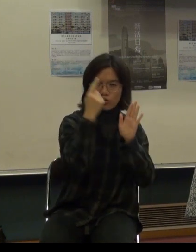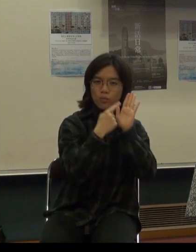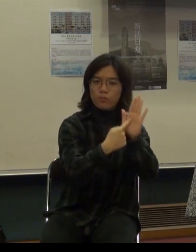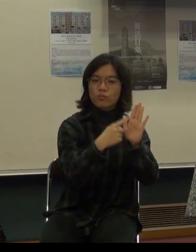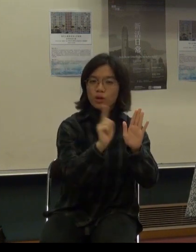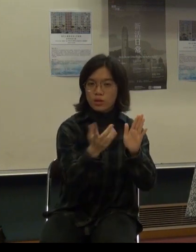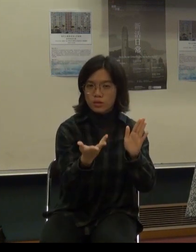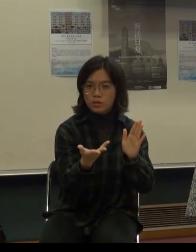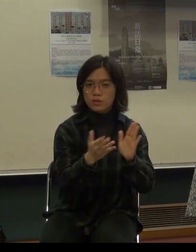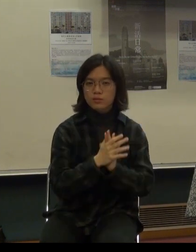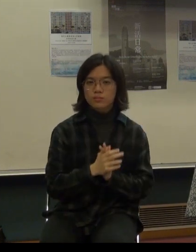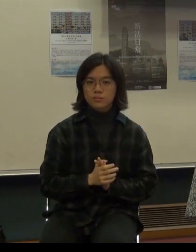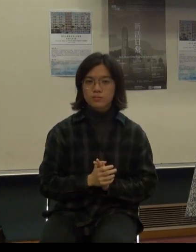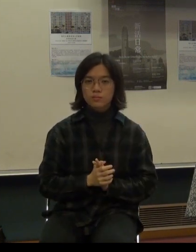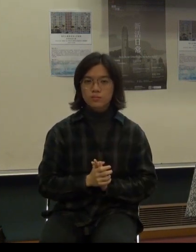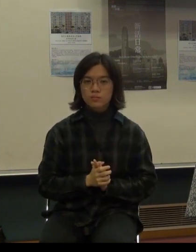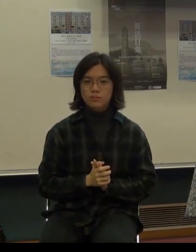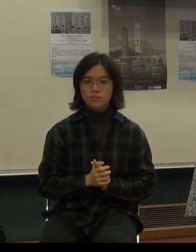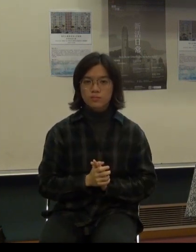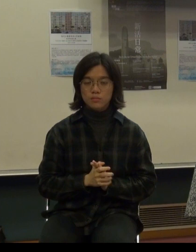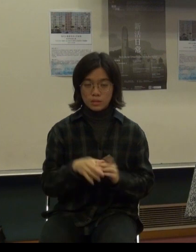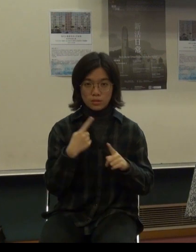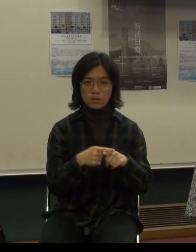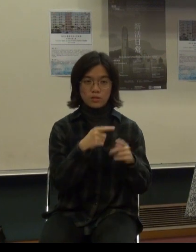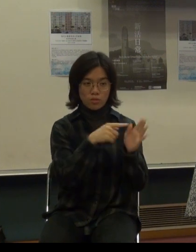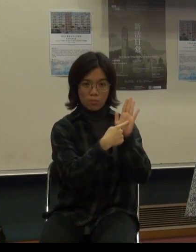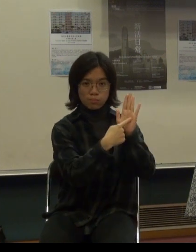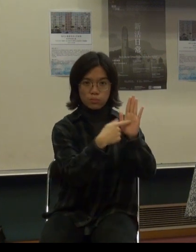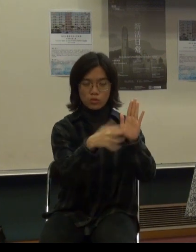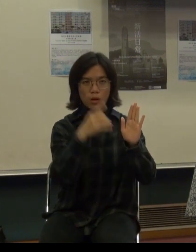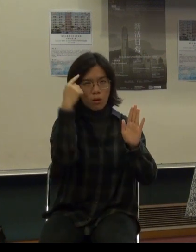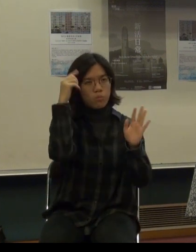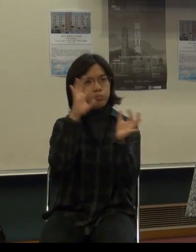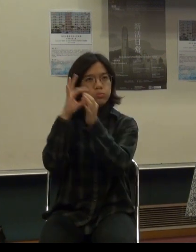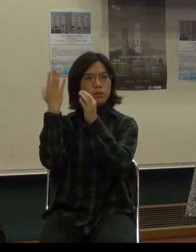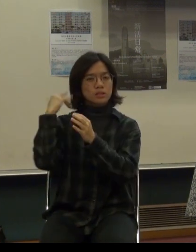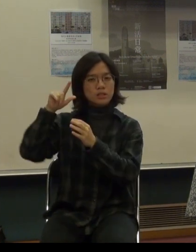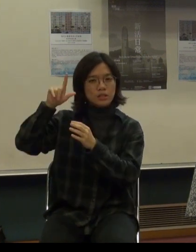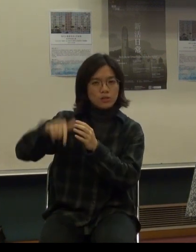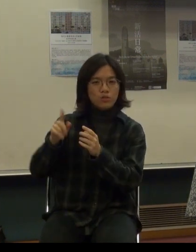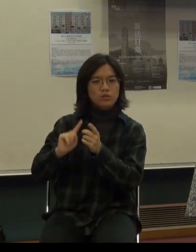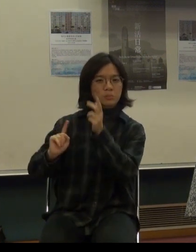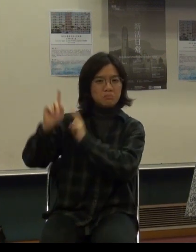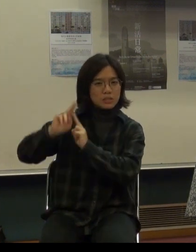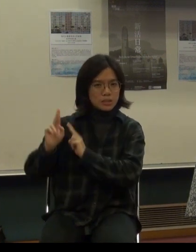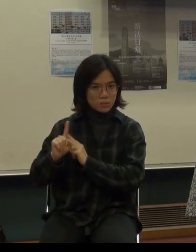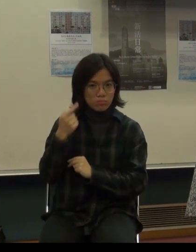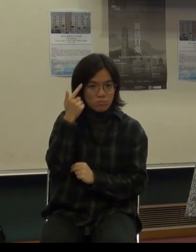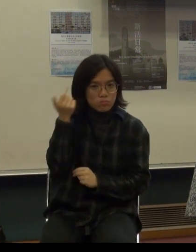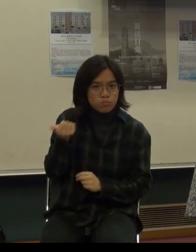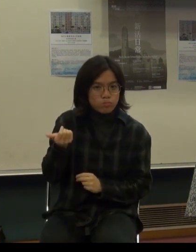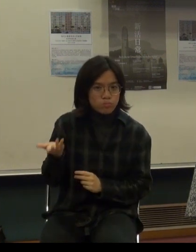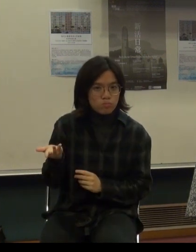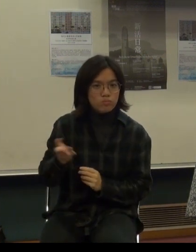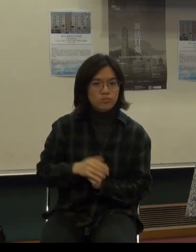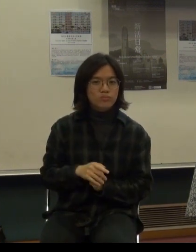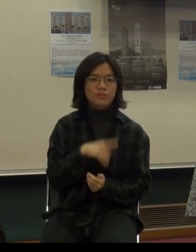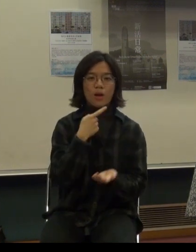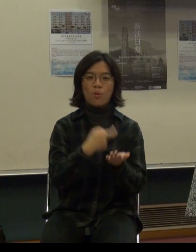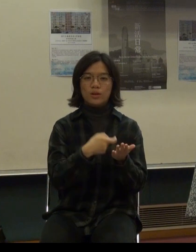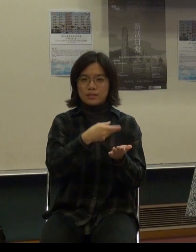佢提供嘅信息令唔令到人知道佢係原本係一個點樣嘅歷史或點樣嘅樣咧？嗱喺灣仔街市呢個例子裏邊